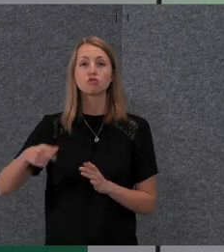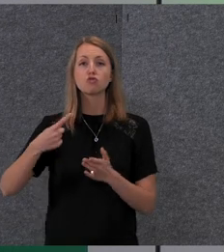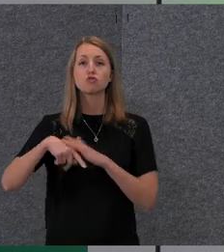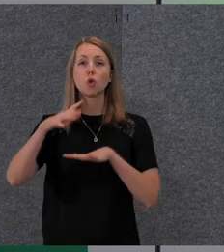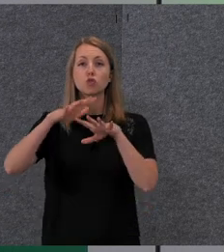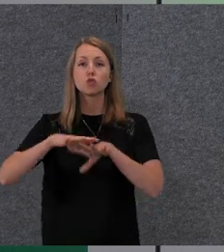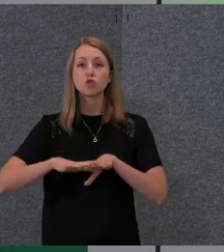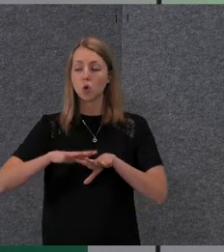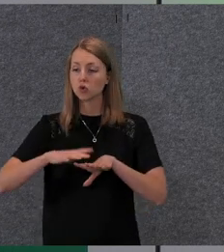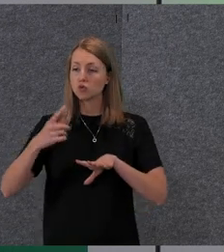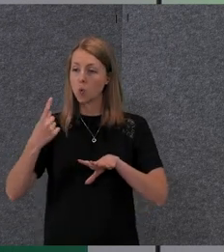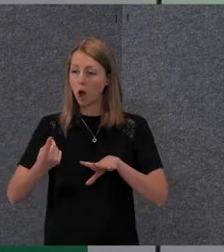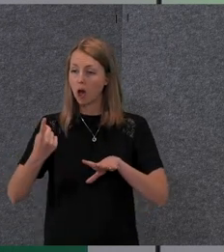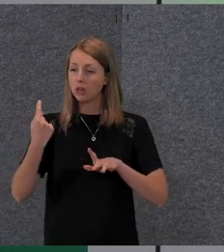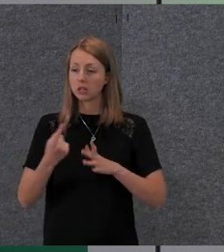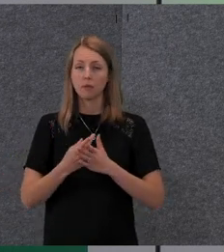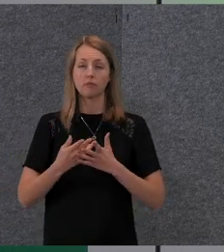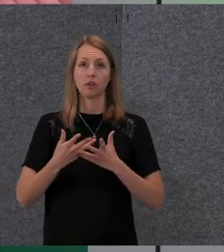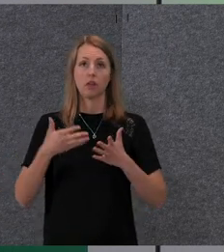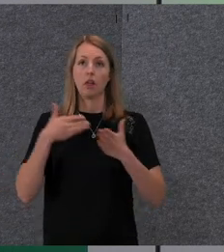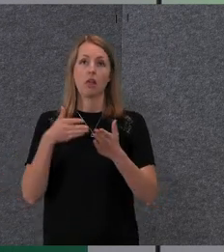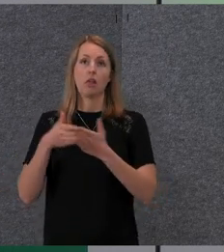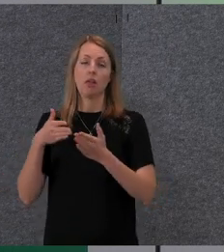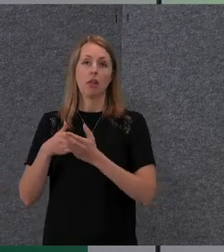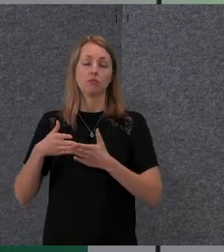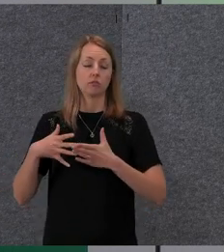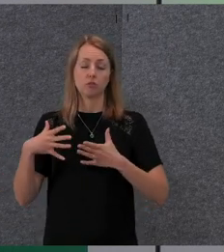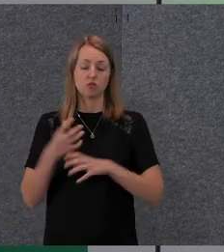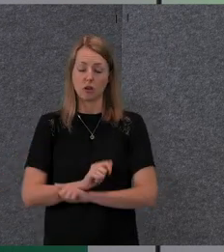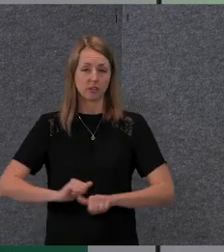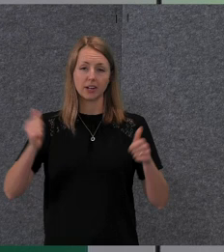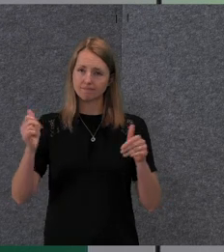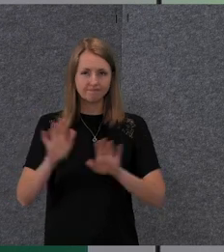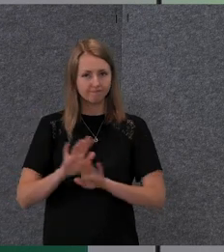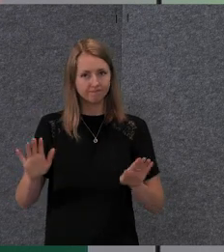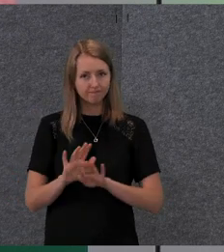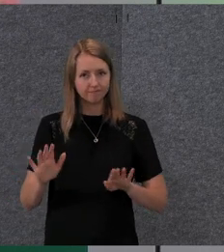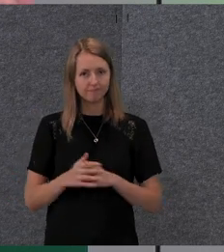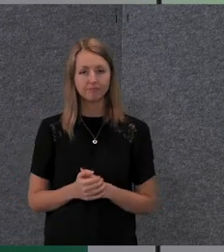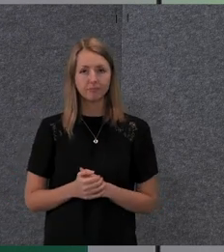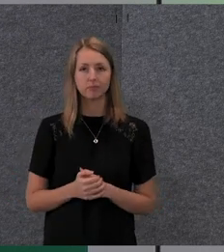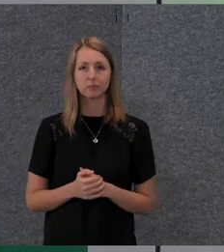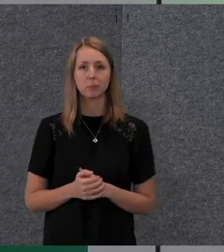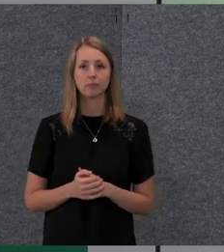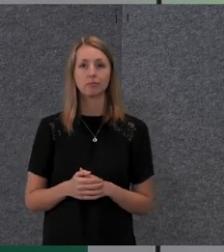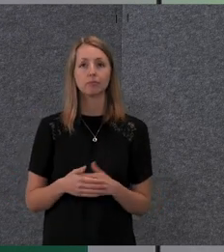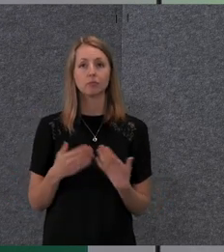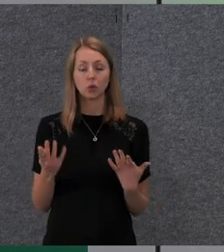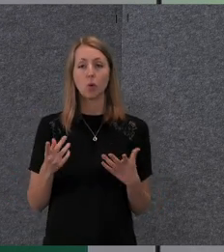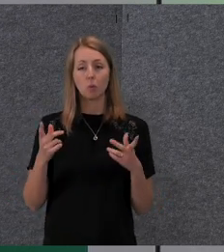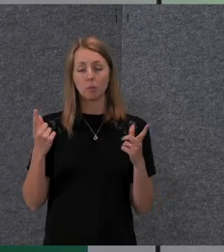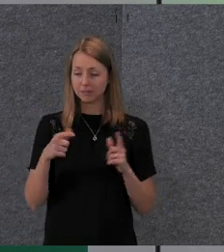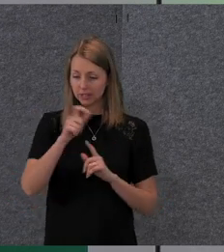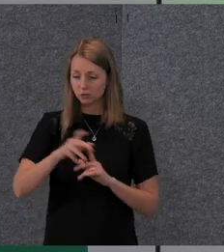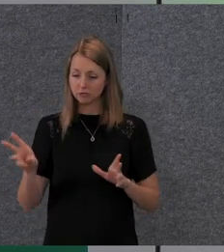Strukturbrüchen selbst zerbrechen müssen. Ich gehe sogar so weit, zu sagen, dass dies die Voraussetzung dafür